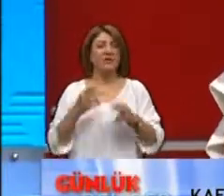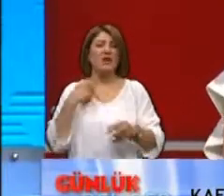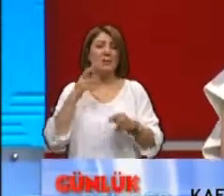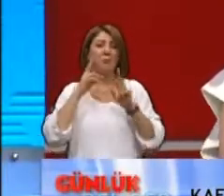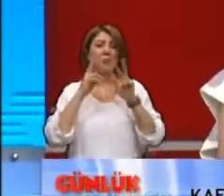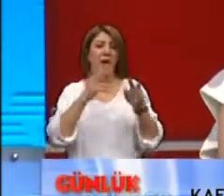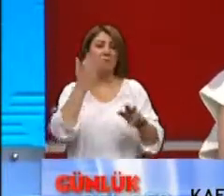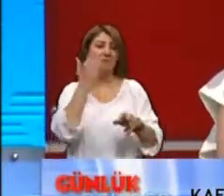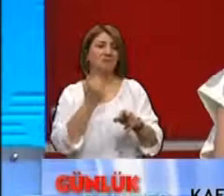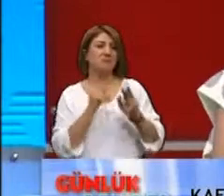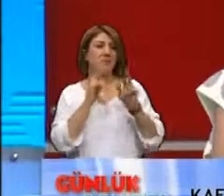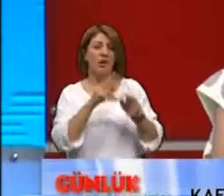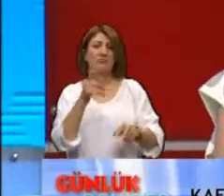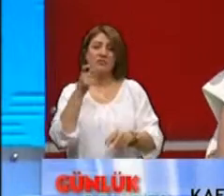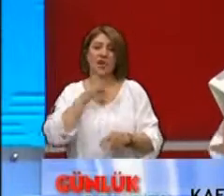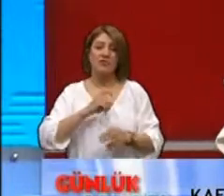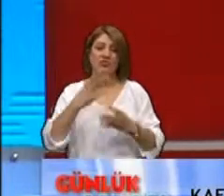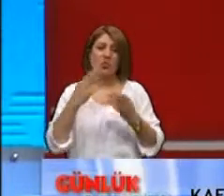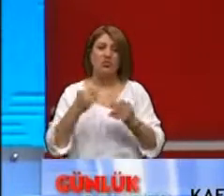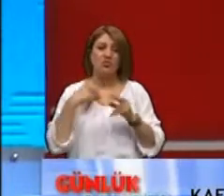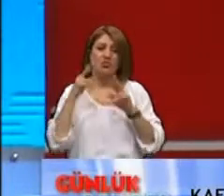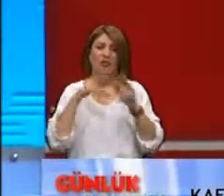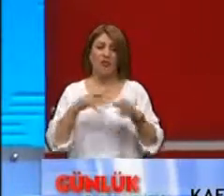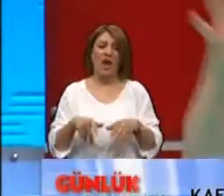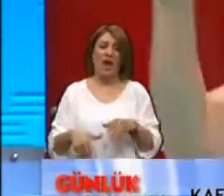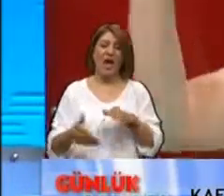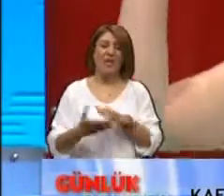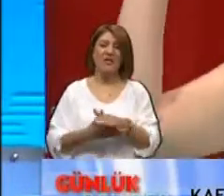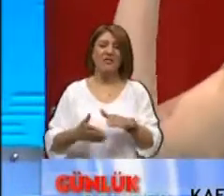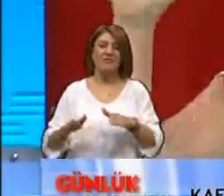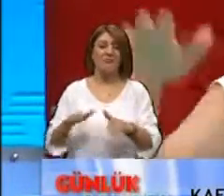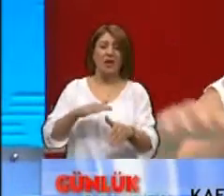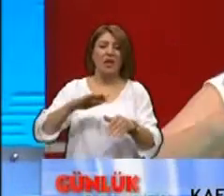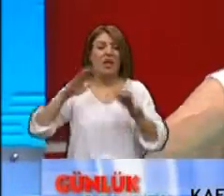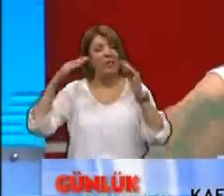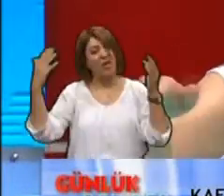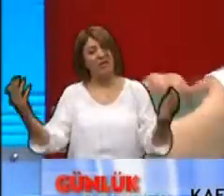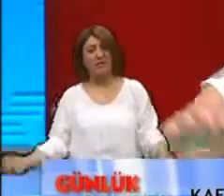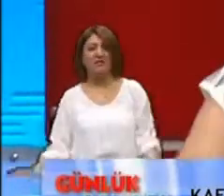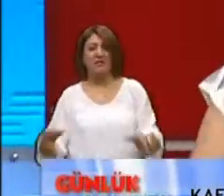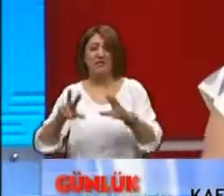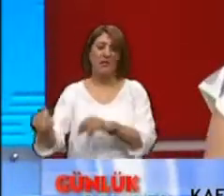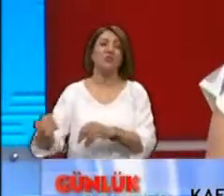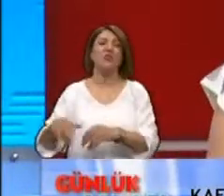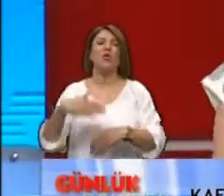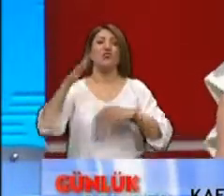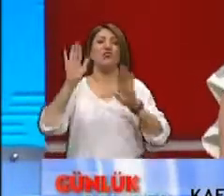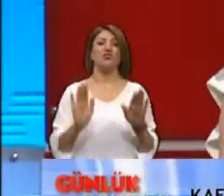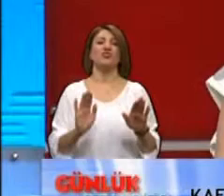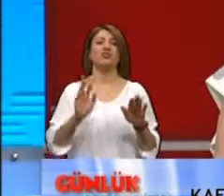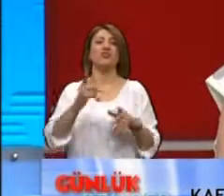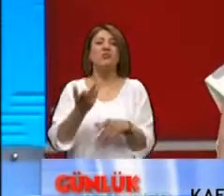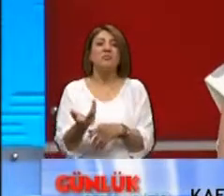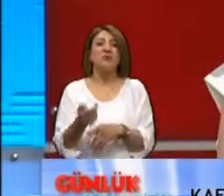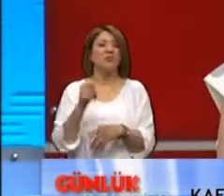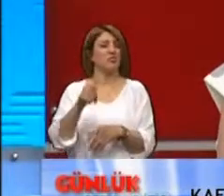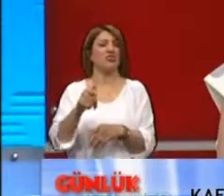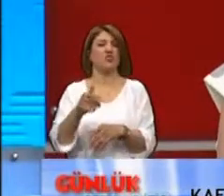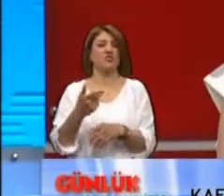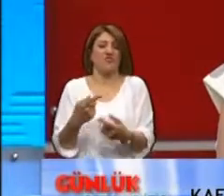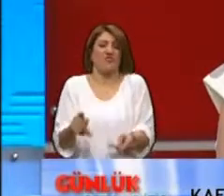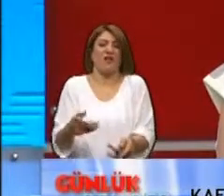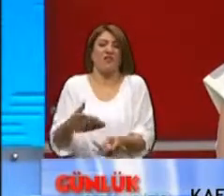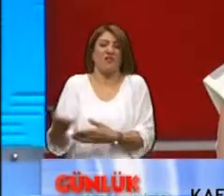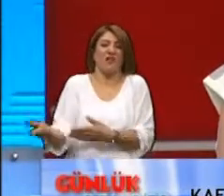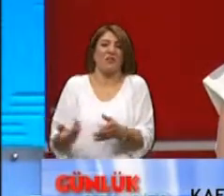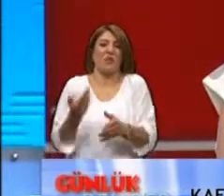şeyler algılıyorum böyle yanlışlıkları algılıyorum. Yani biraz böyle ayağına çelme takıyor. Oh yatıyor orada hemen şak oyun duruyor falan. Bu durumda ne olacak yani?